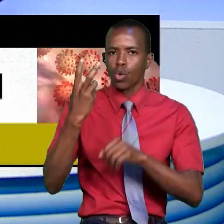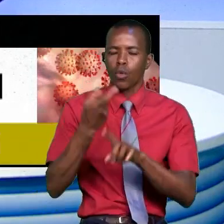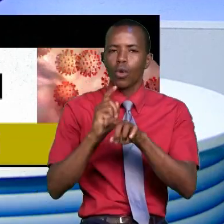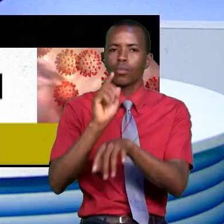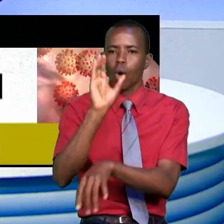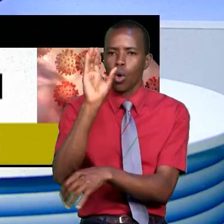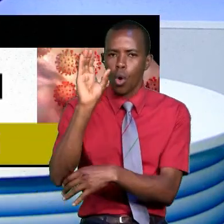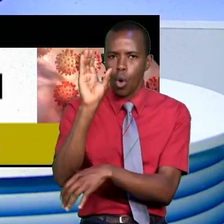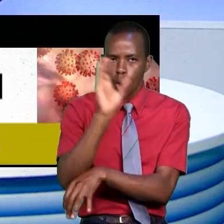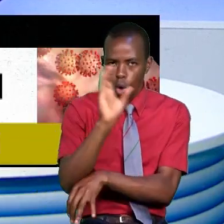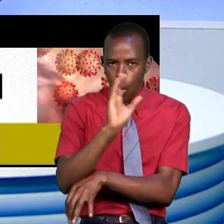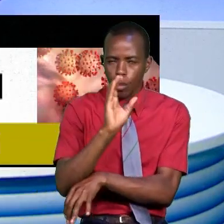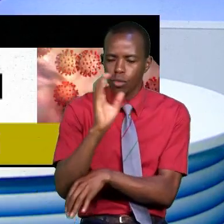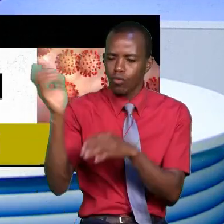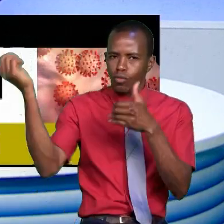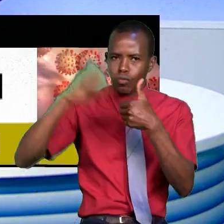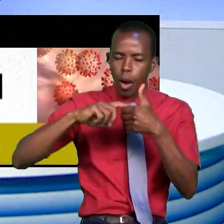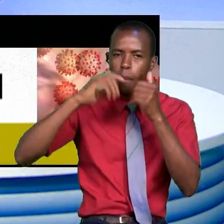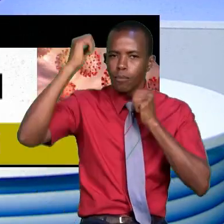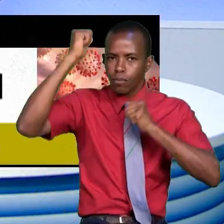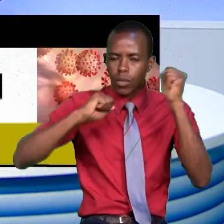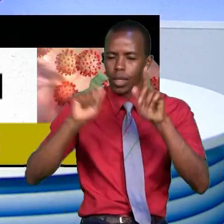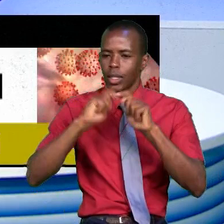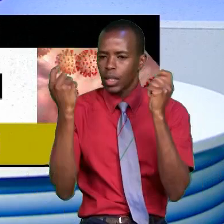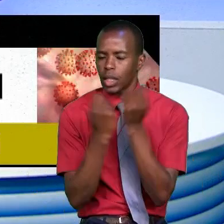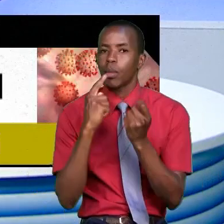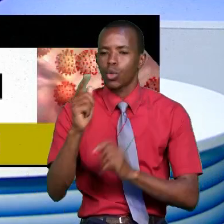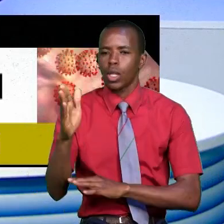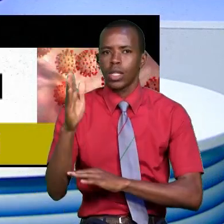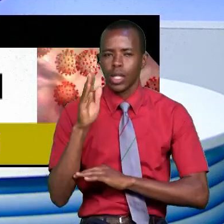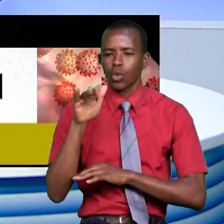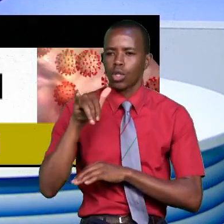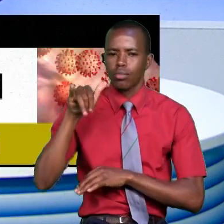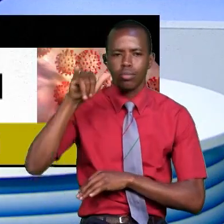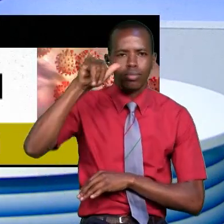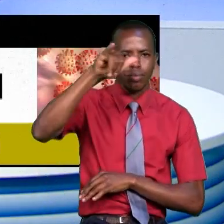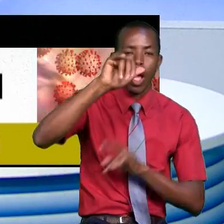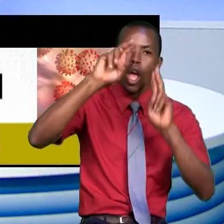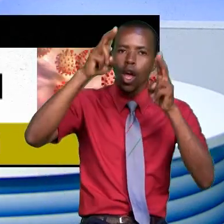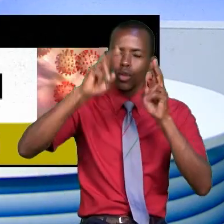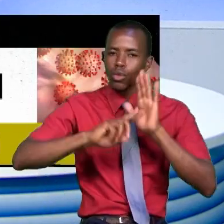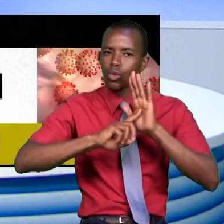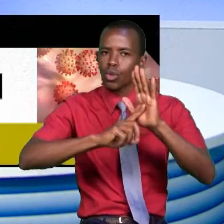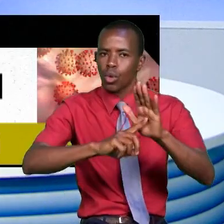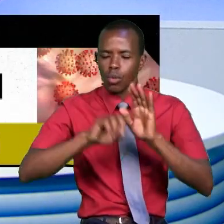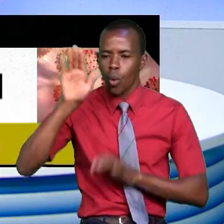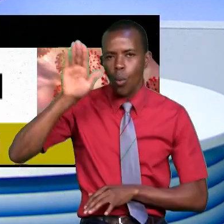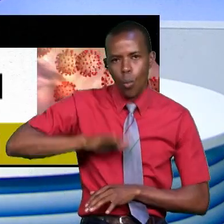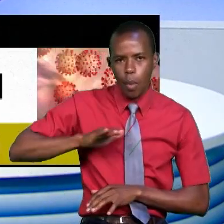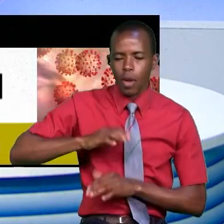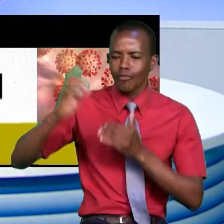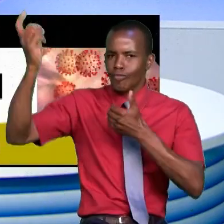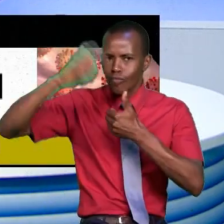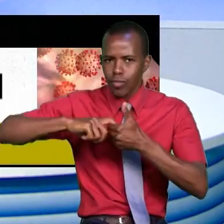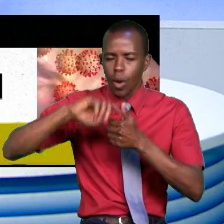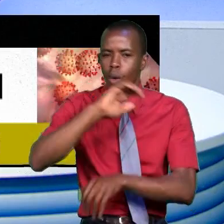Colombia wamejiunga na kikosi maalum cha kijeshi kitachohakikisha usalama angani, jambo ambalo limeashiria uwezo wa wanawake kujiunga